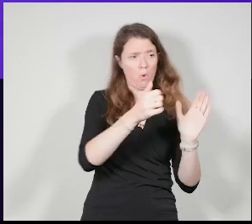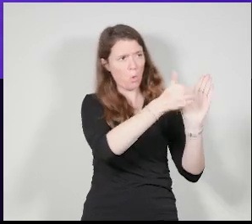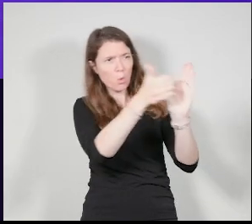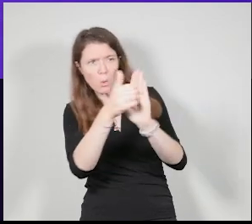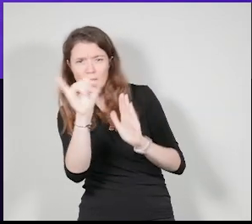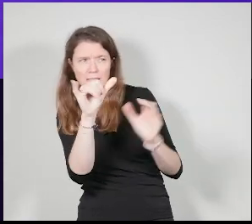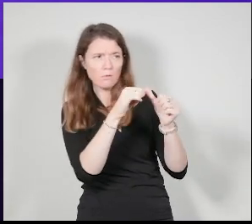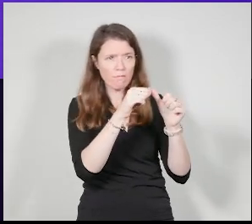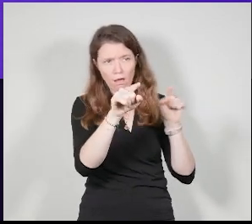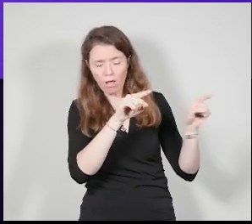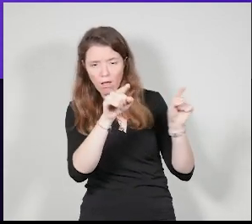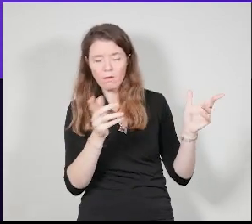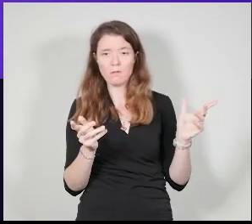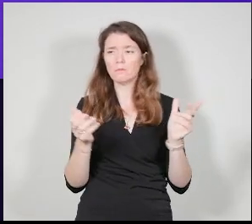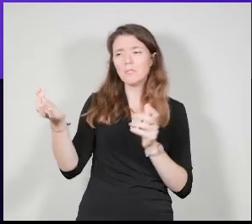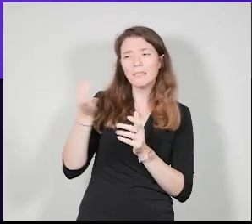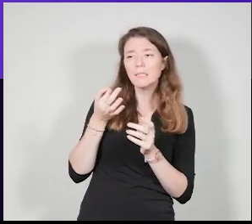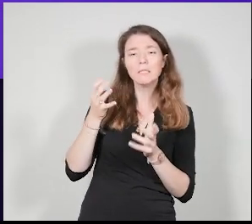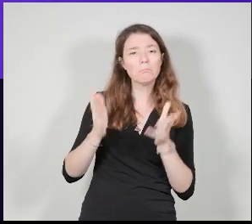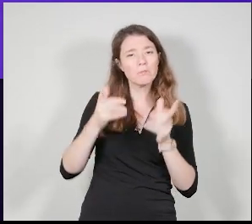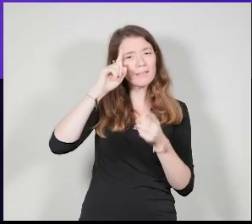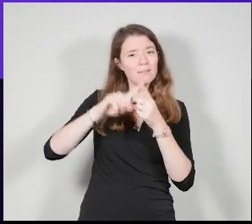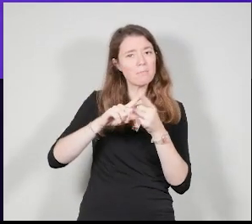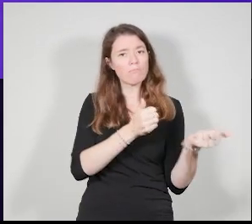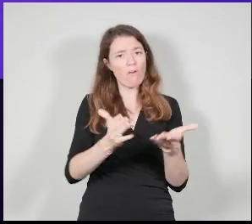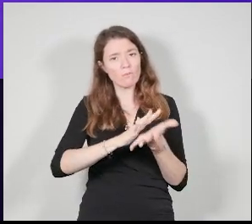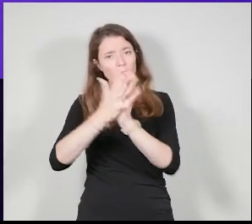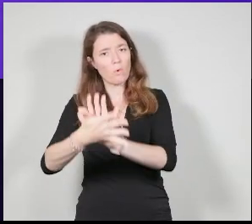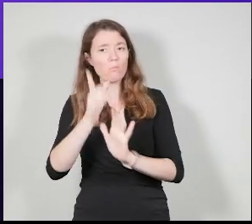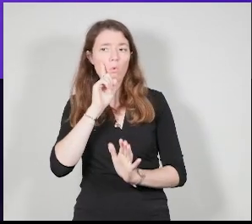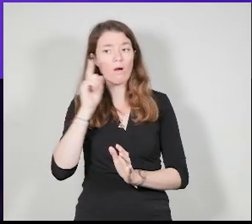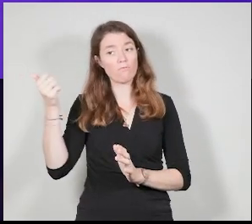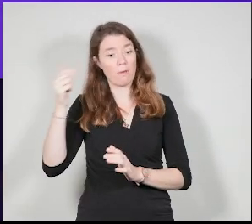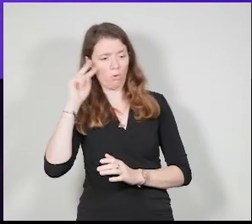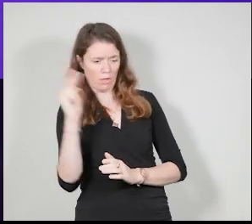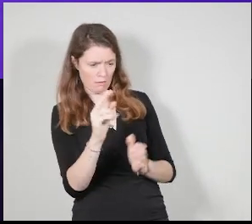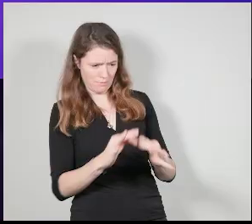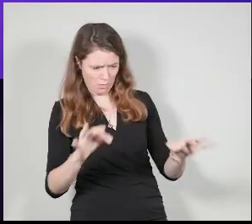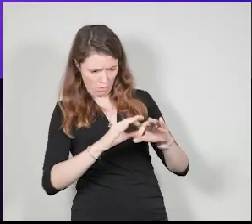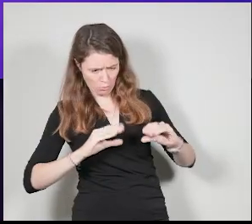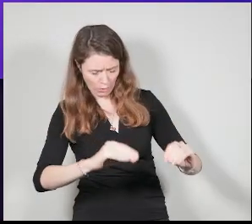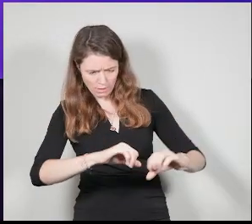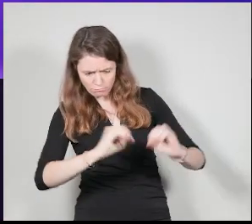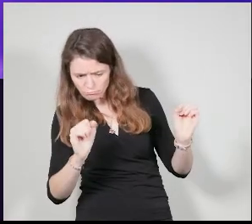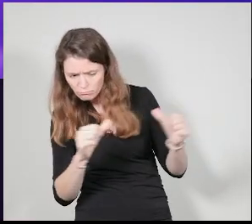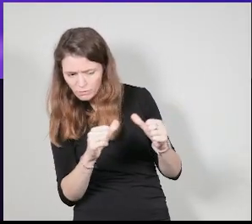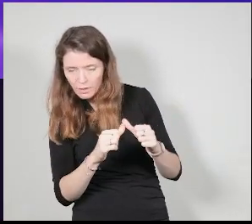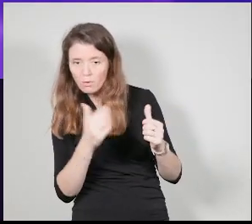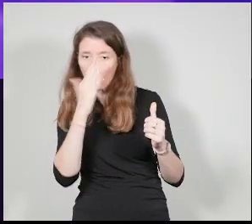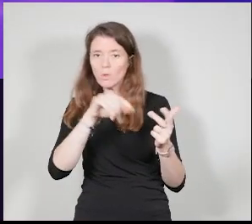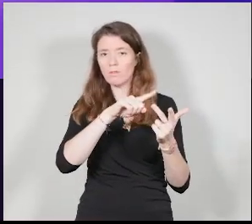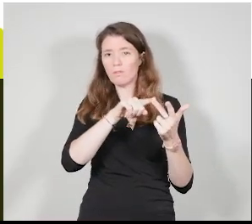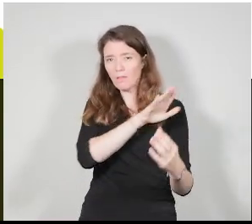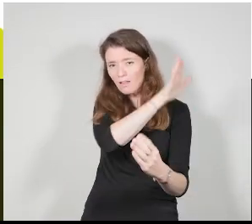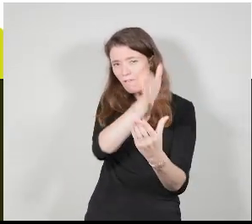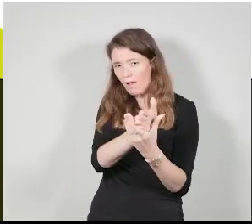quoi. Vous dites il y a peut-être sur cette transformation de l'offre, parce que vous la regardez aussi de manière très territorialisée, un autre acteur qu'il faut mettre